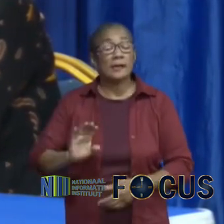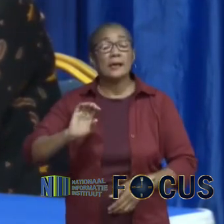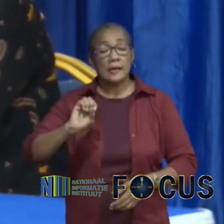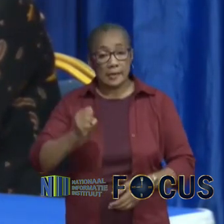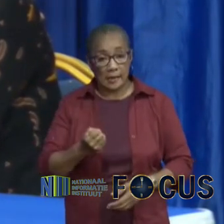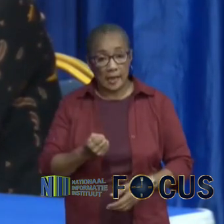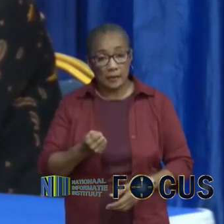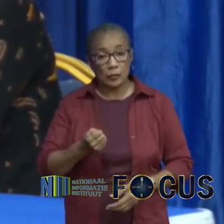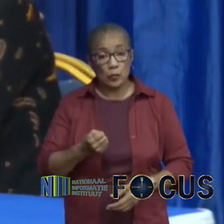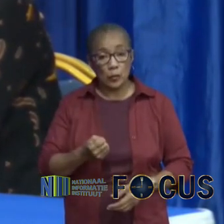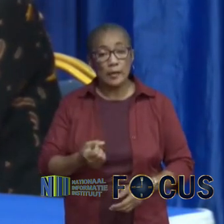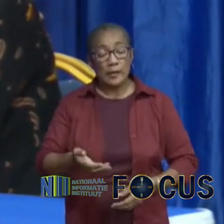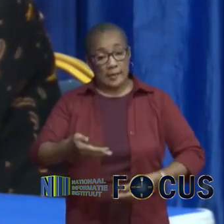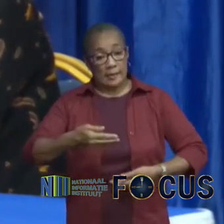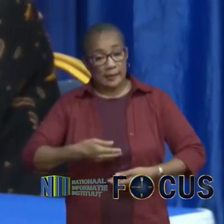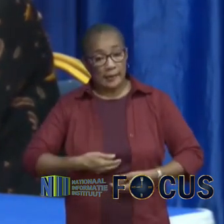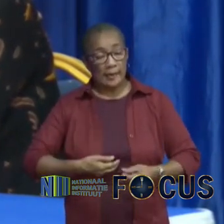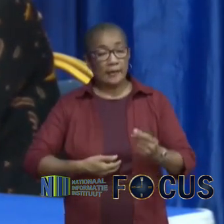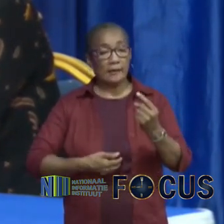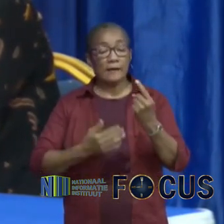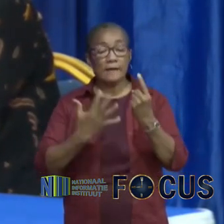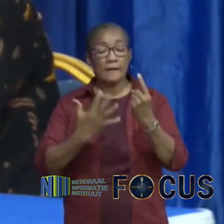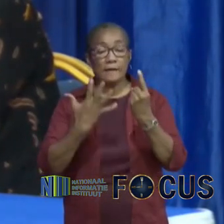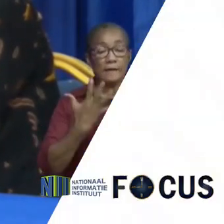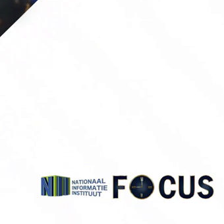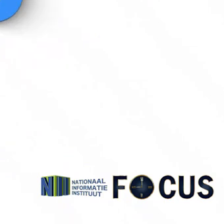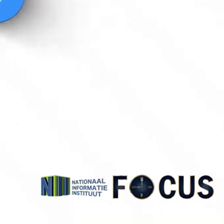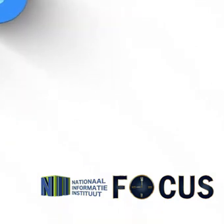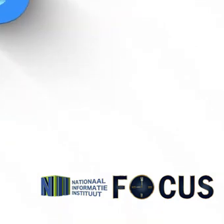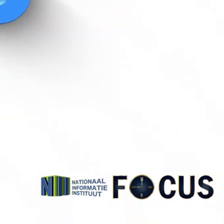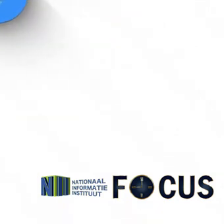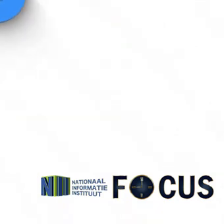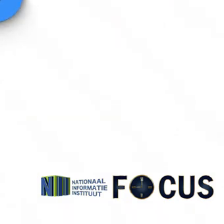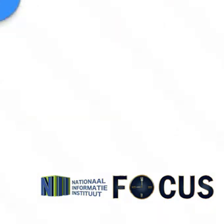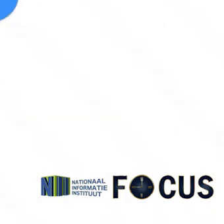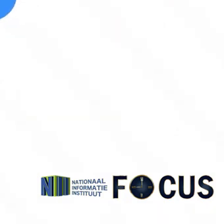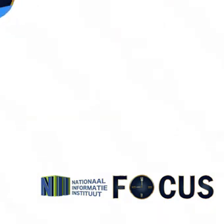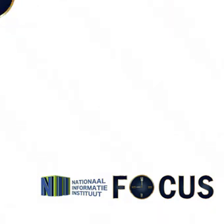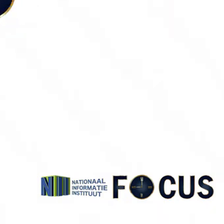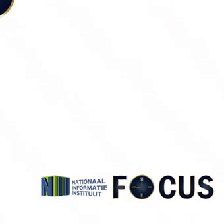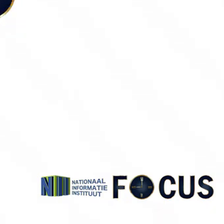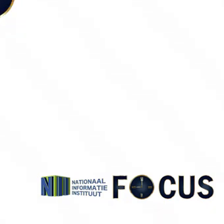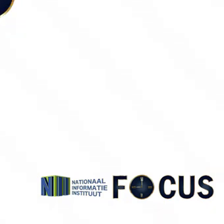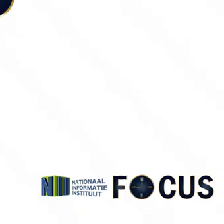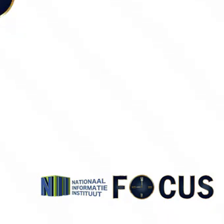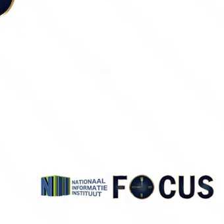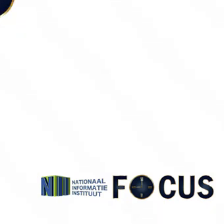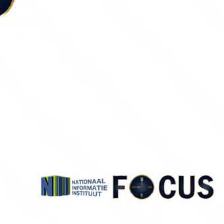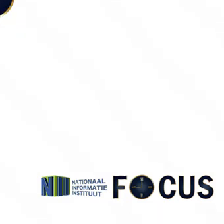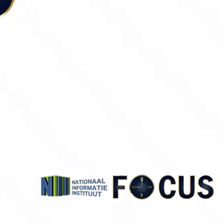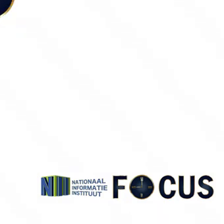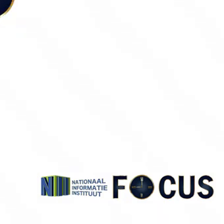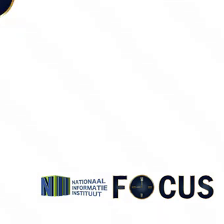voor een bedrag van 1500 SRD.